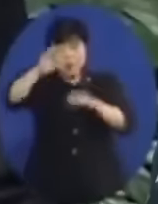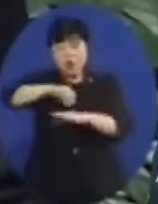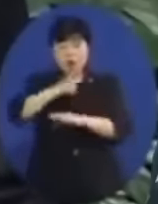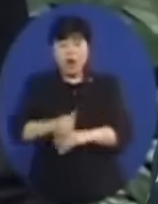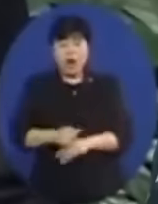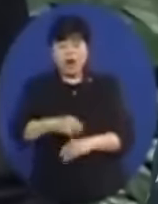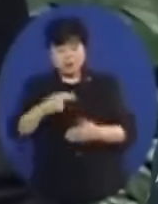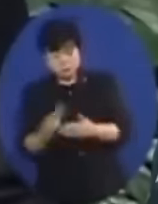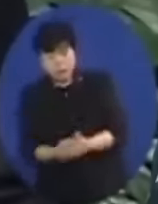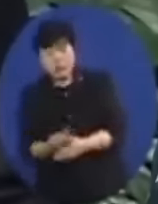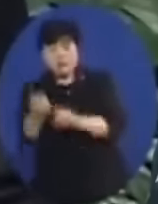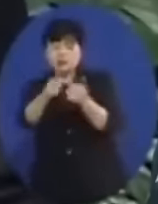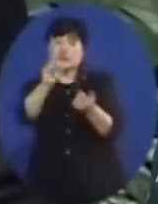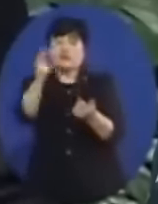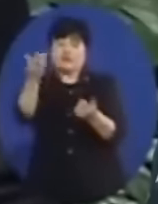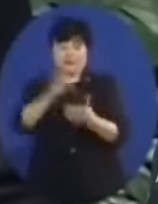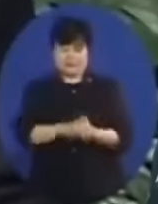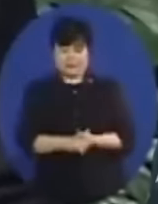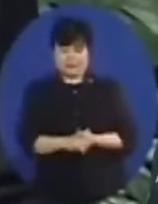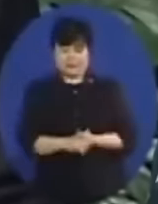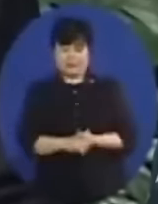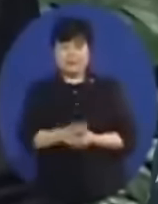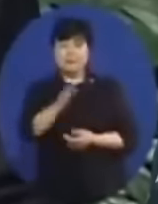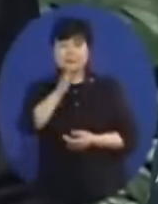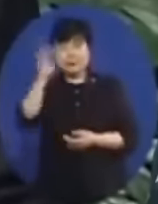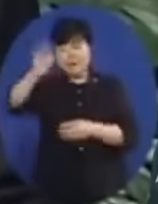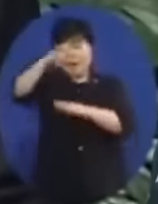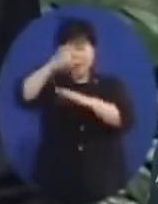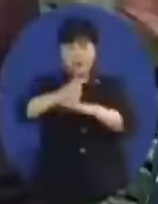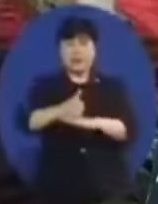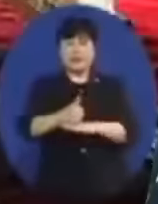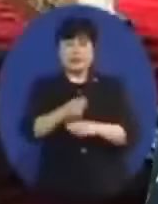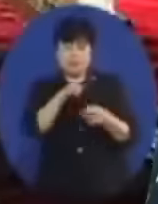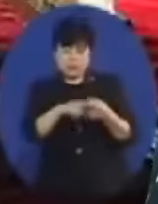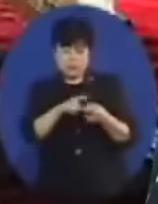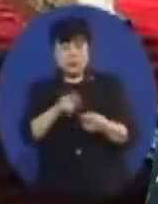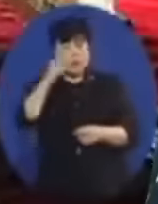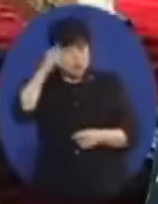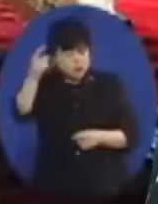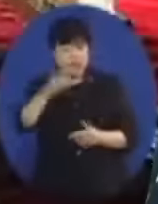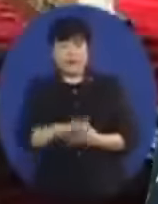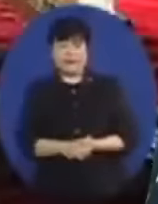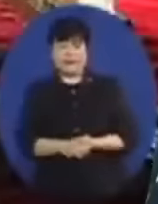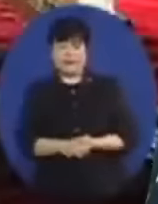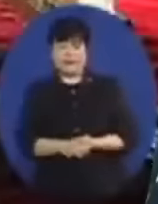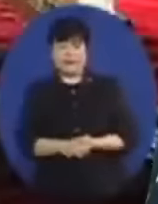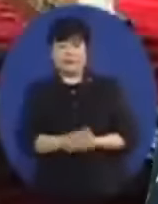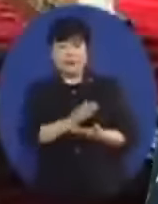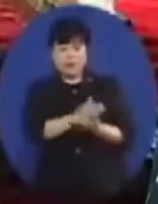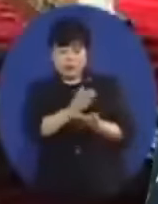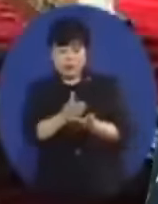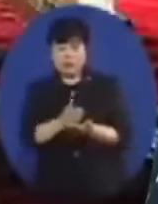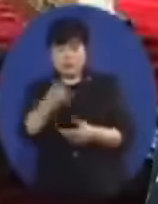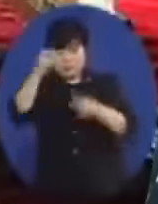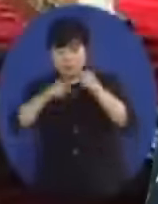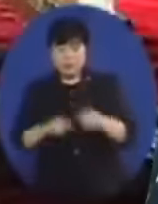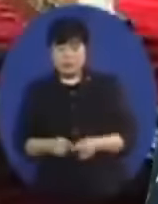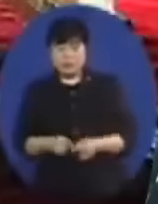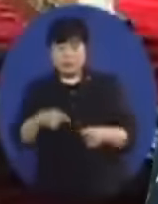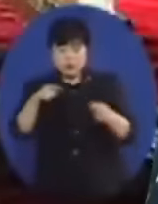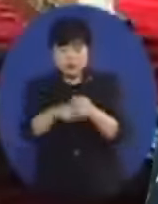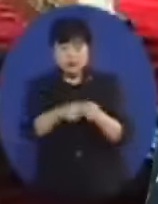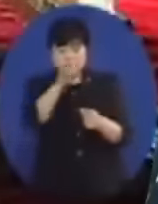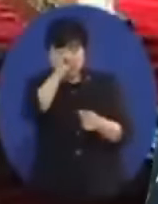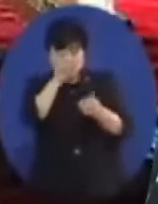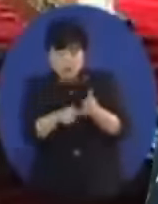엎드려져 죽고 마는 것입니다. 참 다윗은 그 점에 대해서 위대해요. 여러 번 사울을 죽일 수 있는